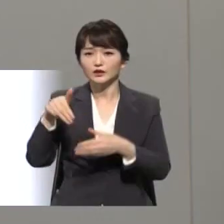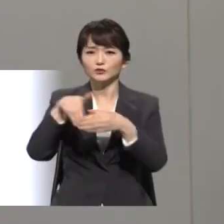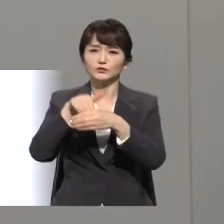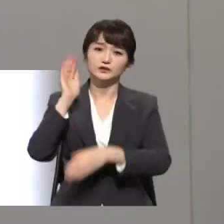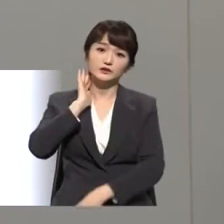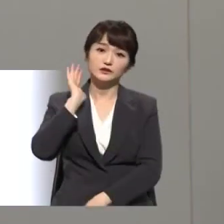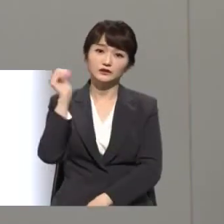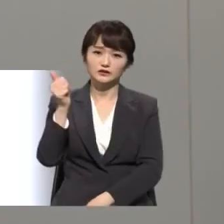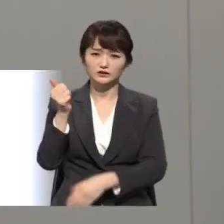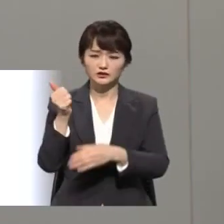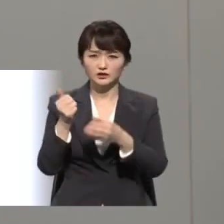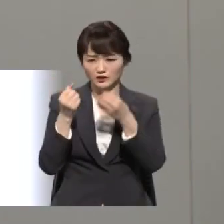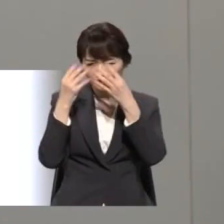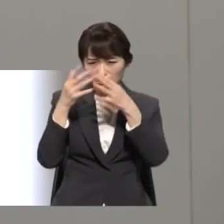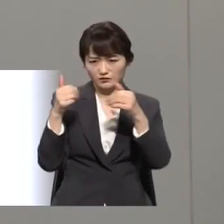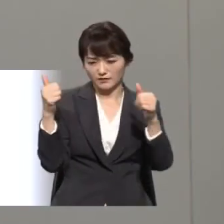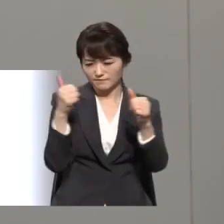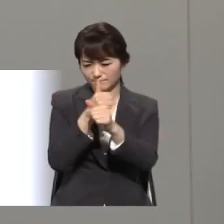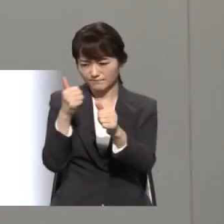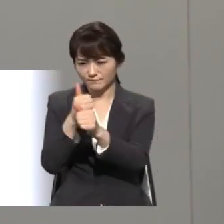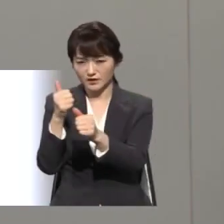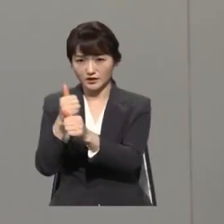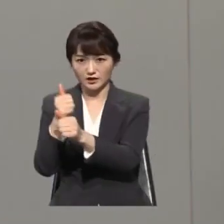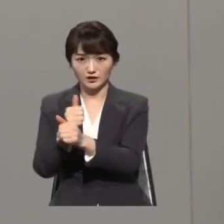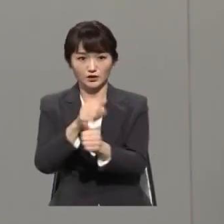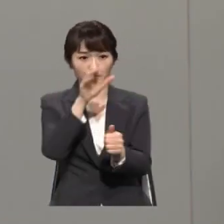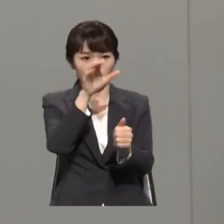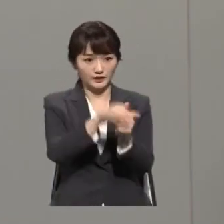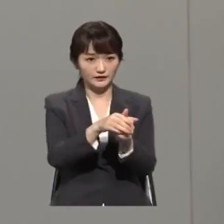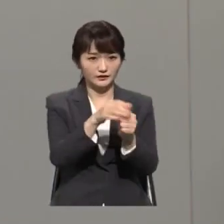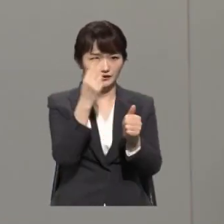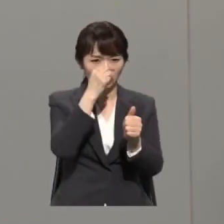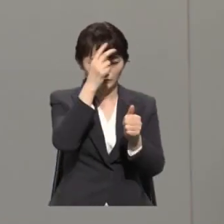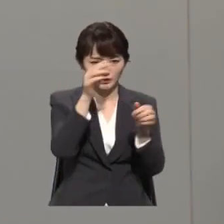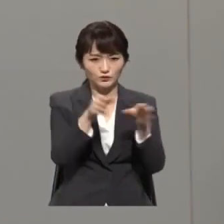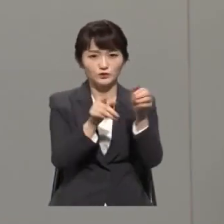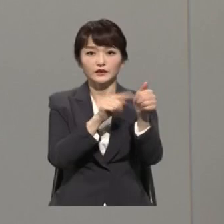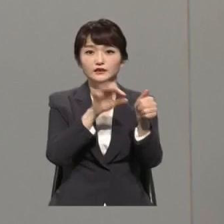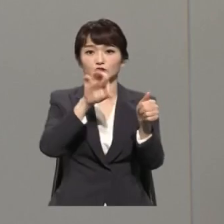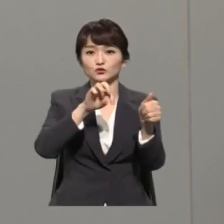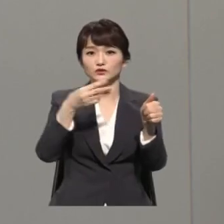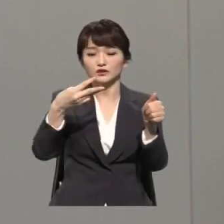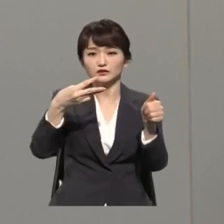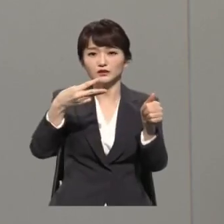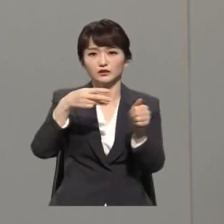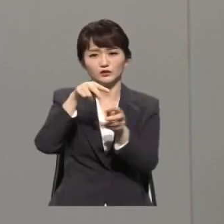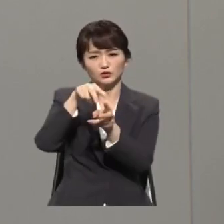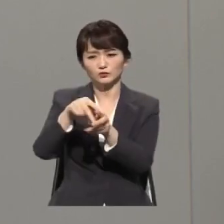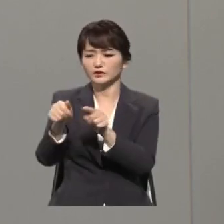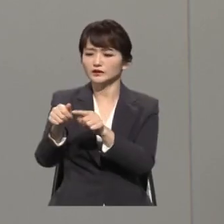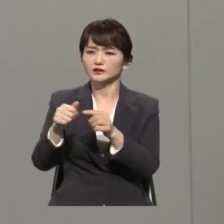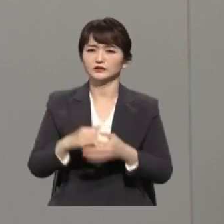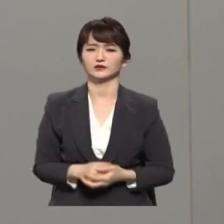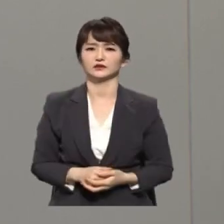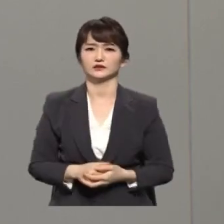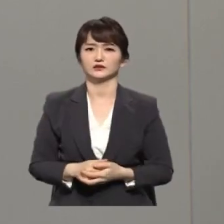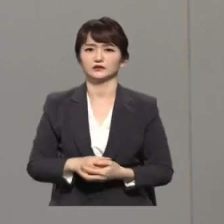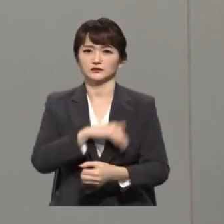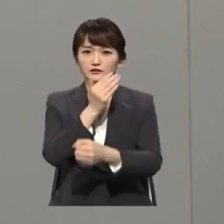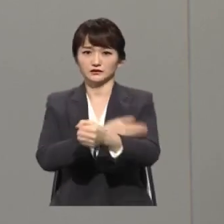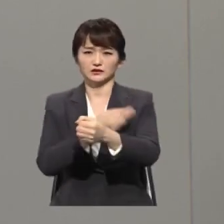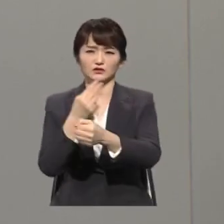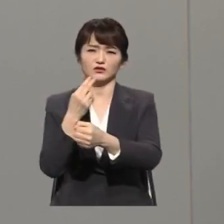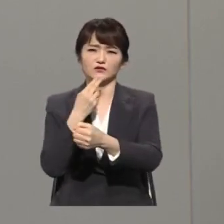파격적인 인사로 검찰총장에 입력했던 윤석렬 굴복해서 모두 하고 부패한 민성 전부를 박사